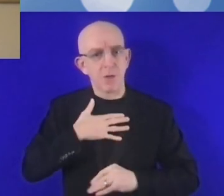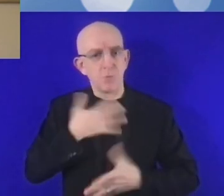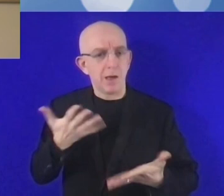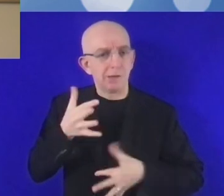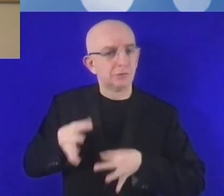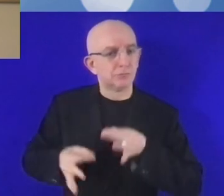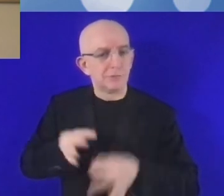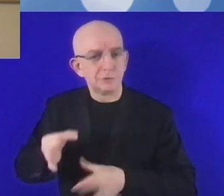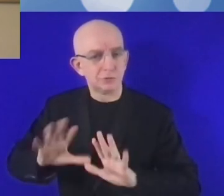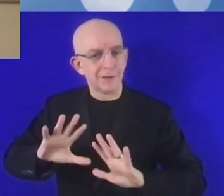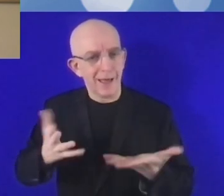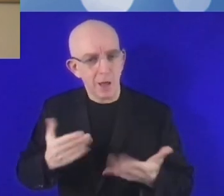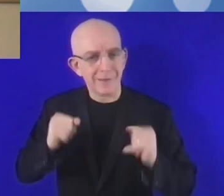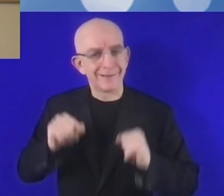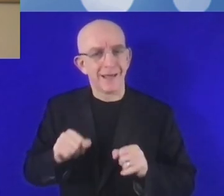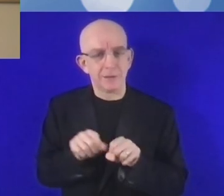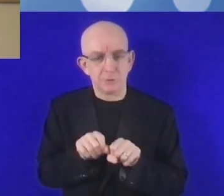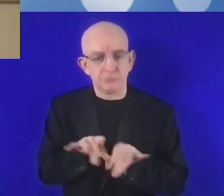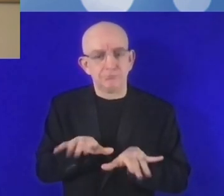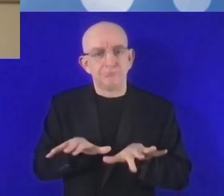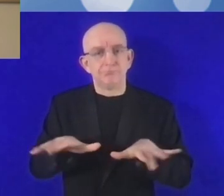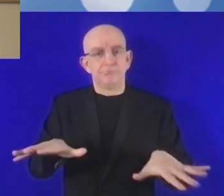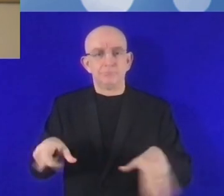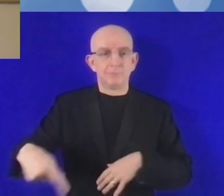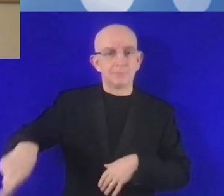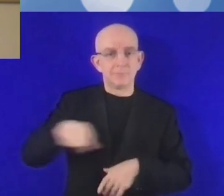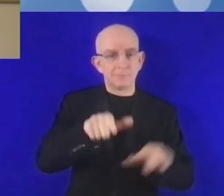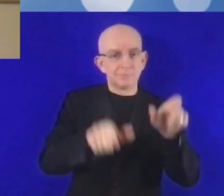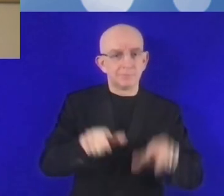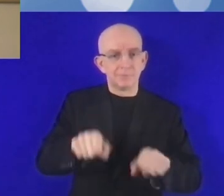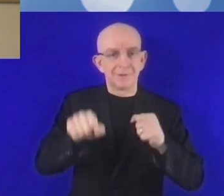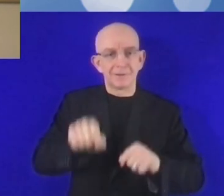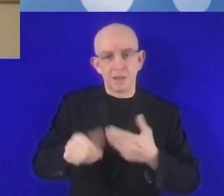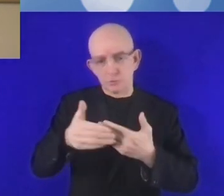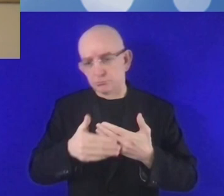Наша стратегия предполагает развитие